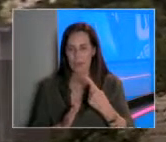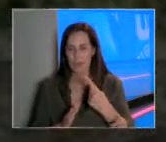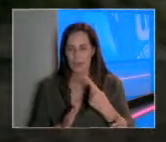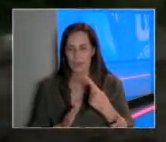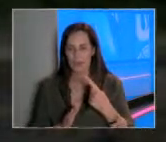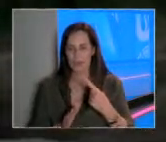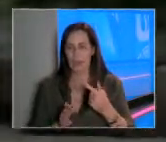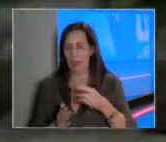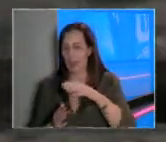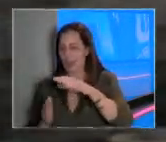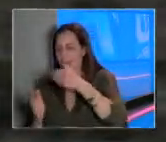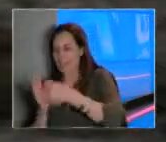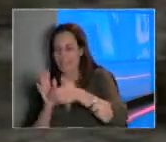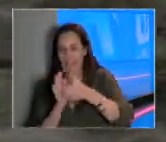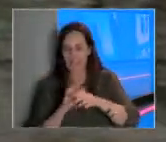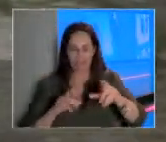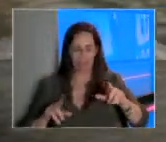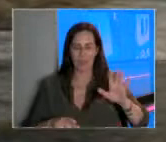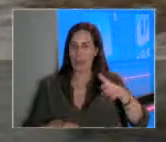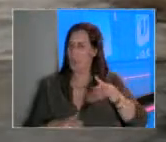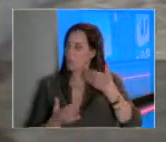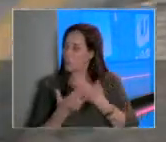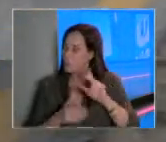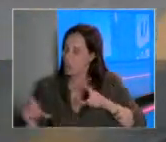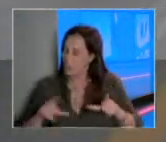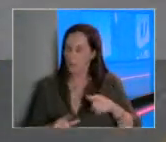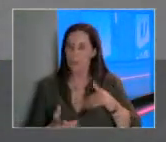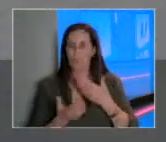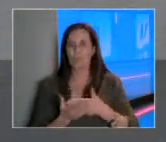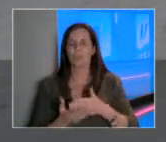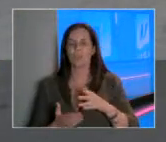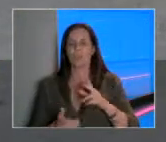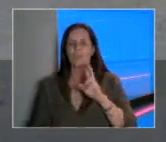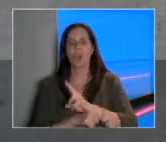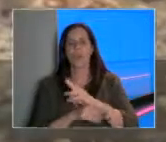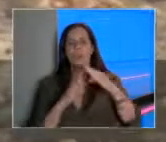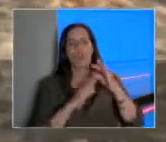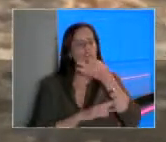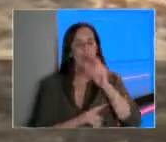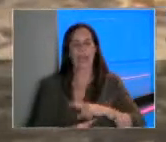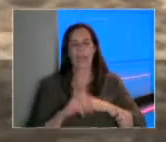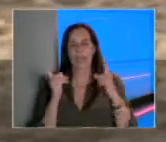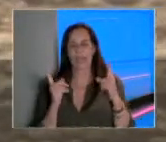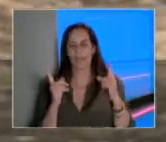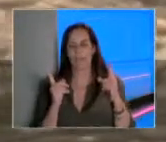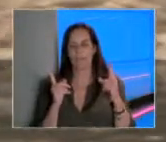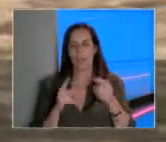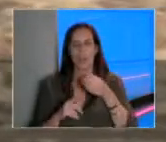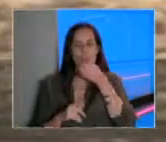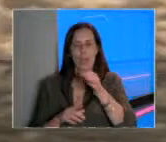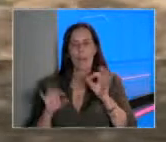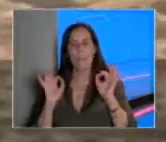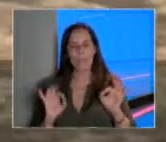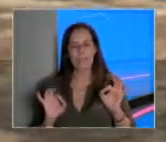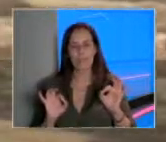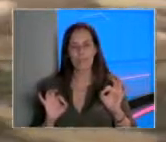גבינה שוויצרית והתיישבות, יש מפות, אנחנו גם הצענו אותן ששומרות על ההתיישבות. השאלה היא אחרת לגמרי. השאלה היא